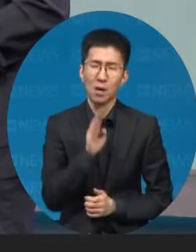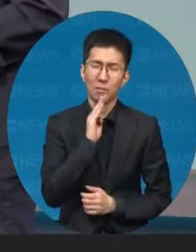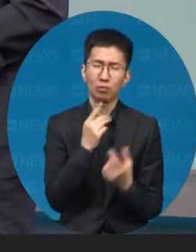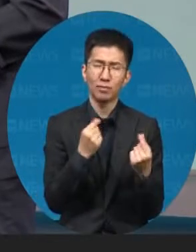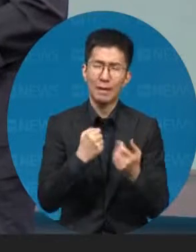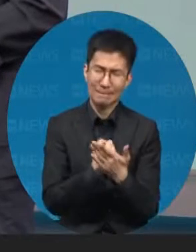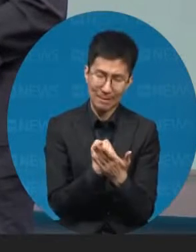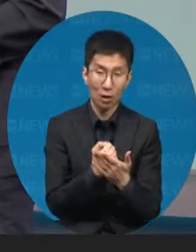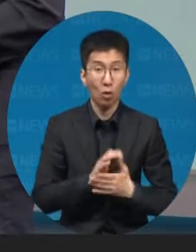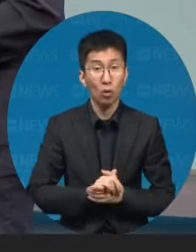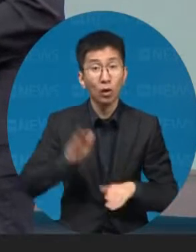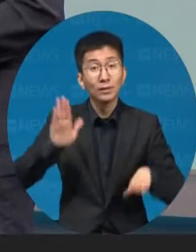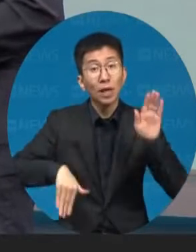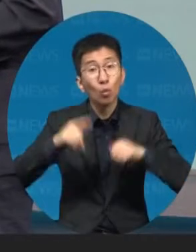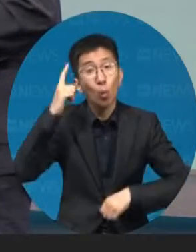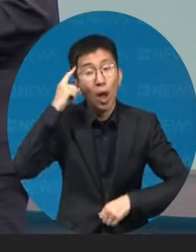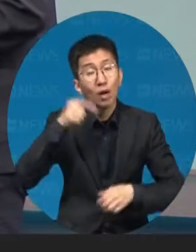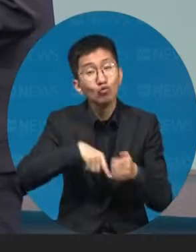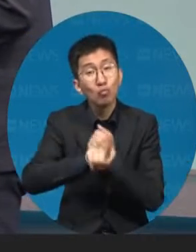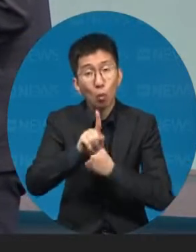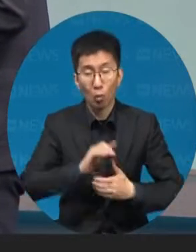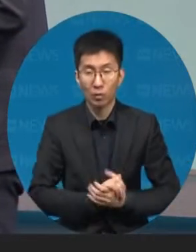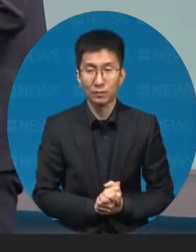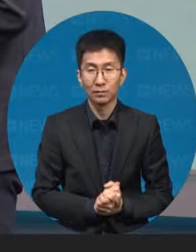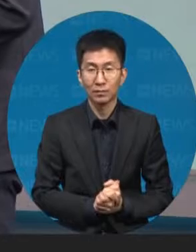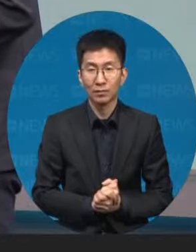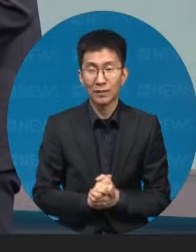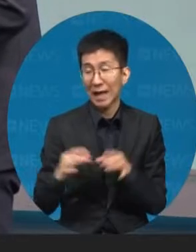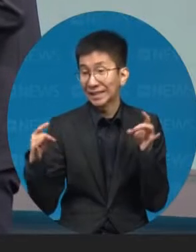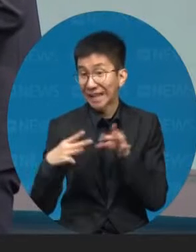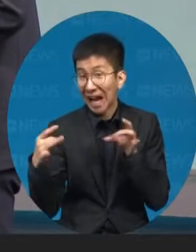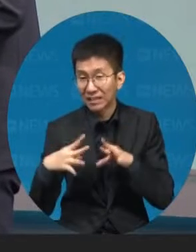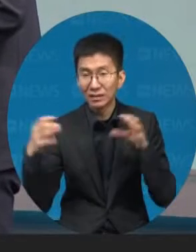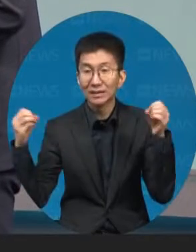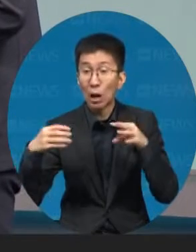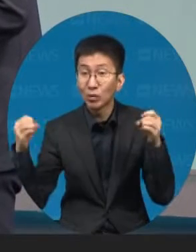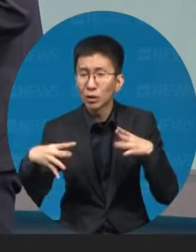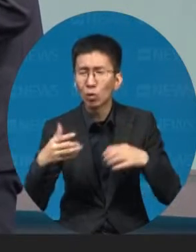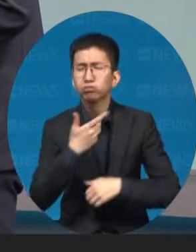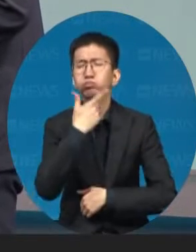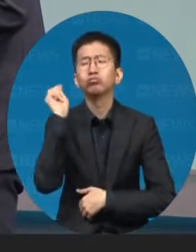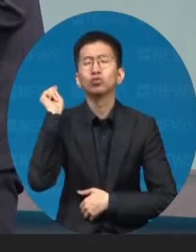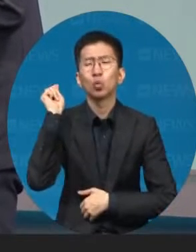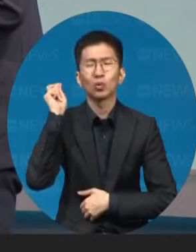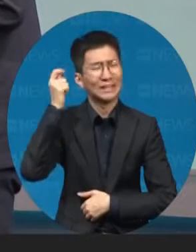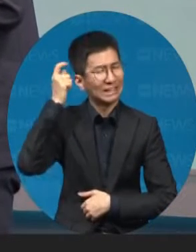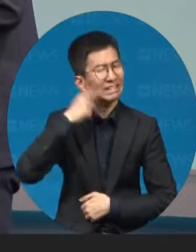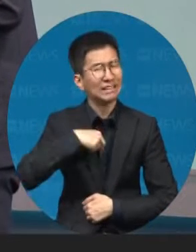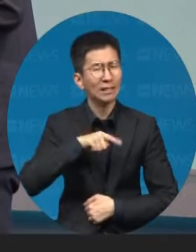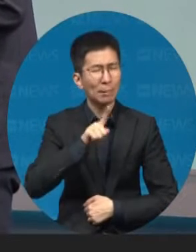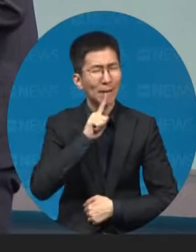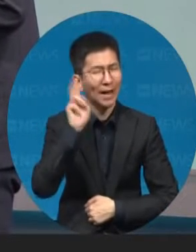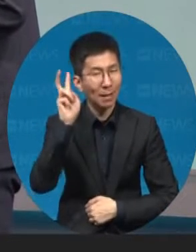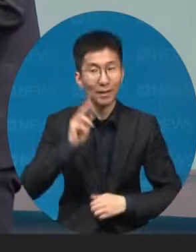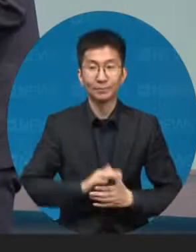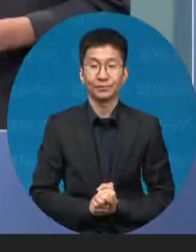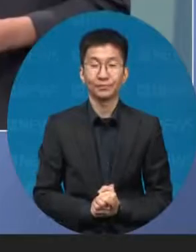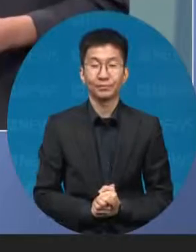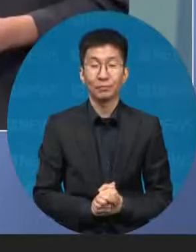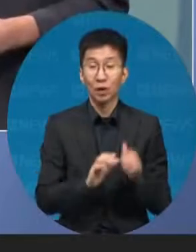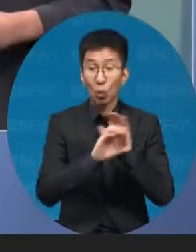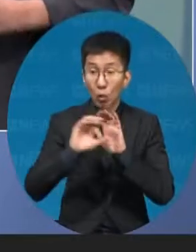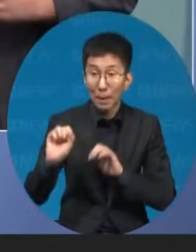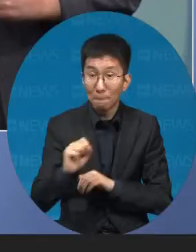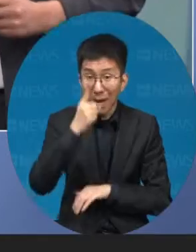차이가 생기는 이유가 뭐죠 4 전문가들은 작을 그리고 상호작용의 부족의 좀 이유로 꼽고 있습니다 결국 이 코로나